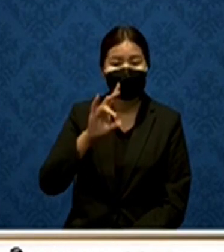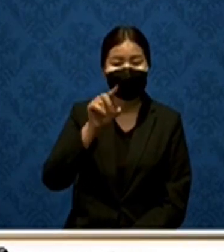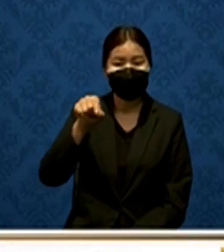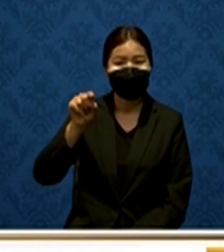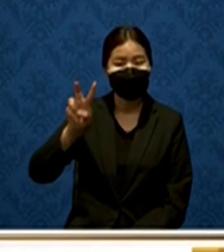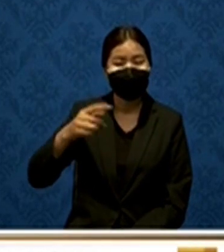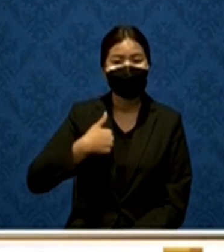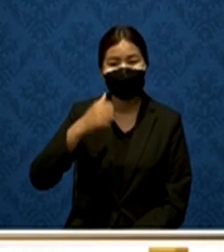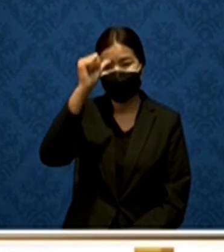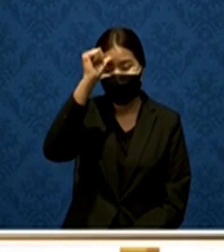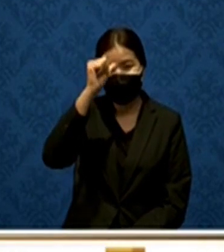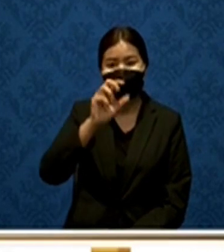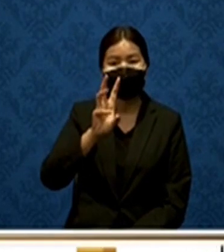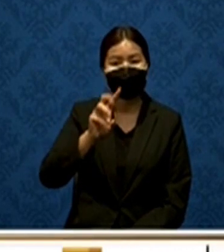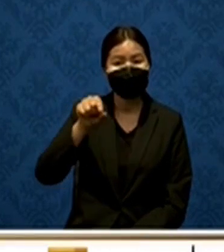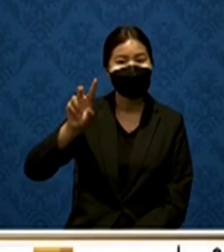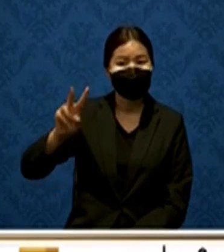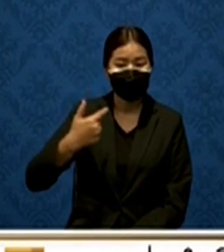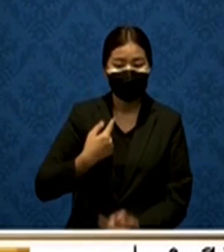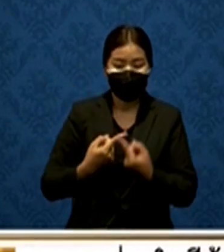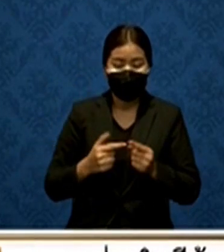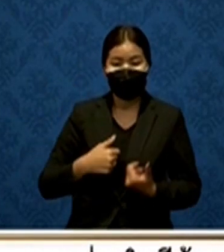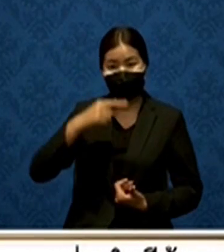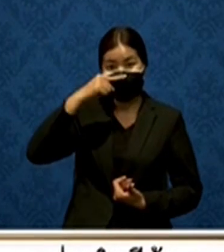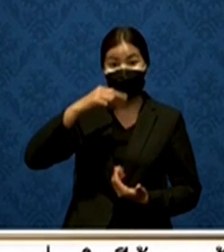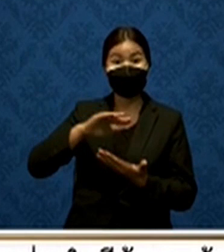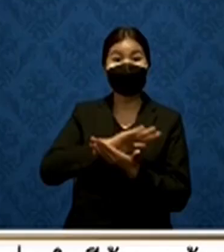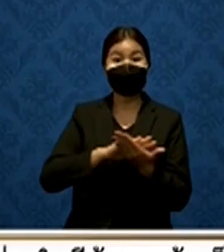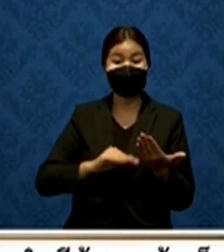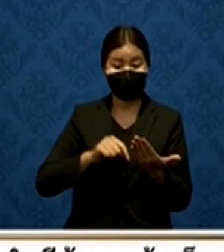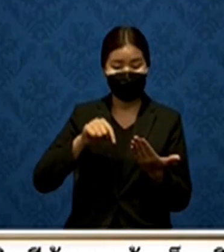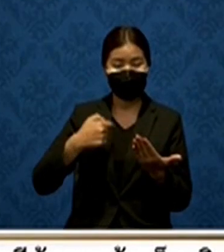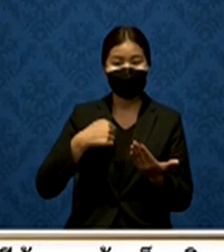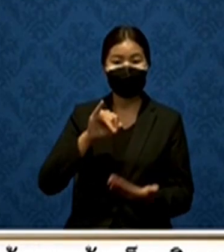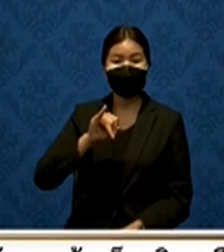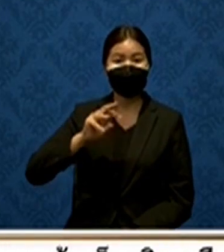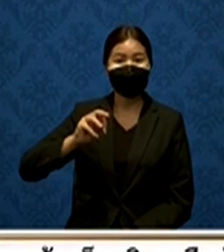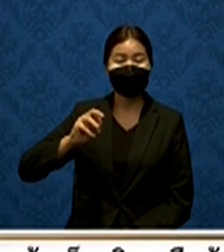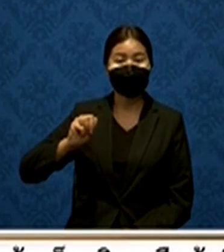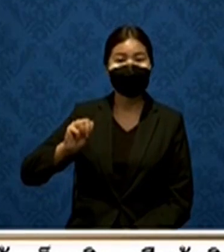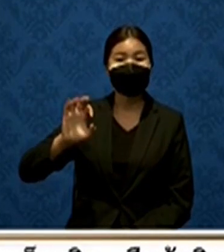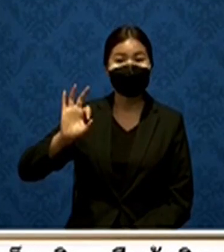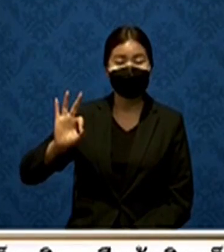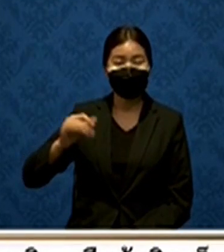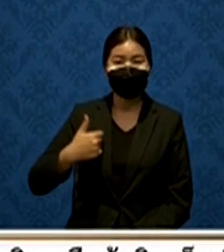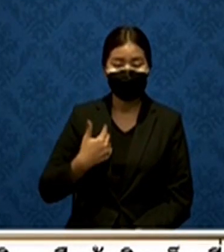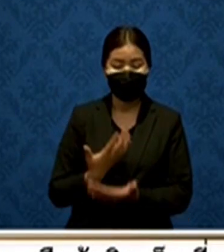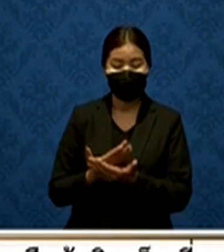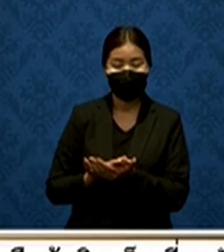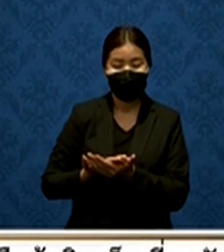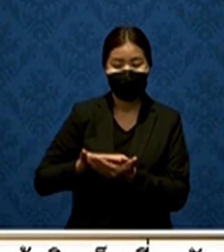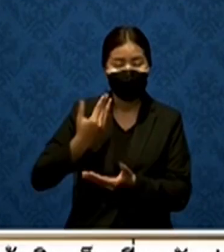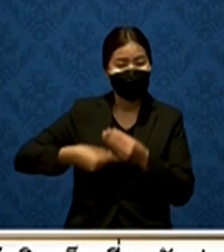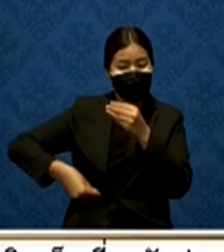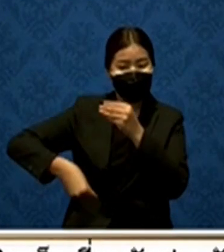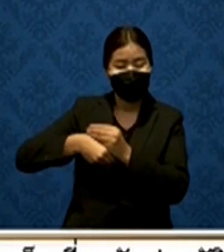1 เหวนี้เป็ต้นแต่สำหรบประเทศไย IMFาดการว่าเงินเฟอรปีนี้ข